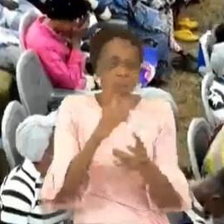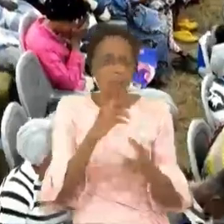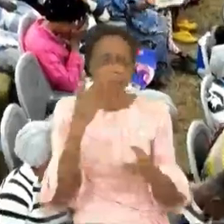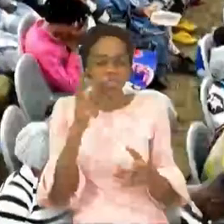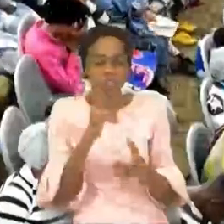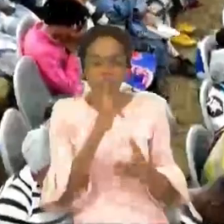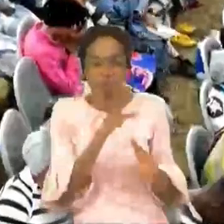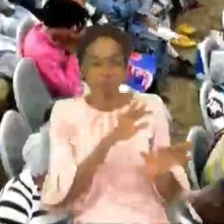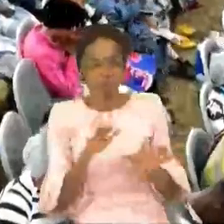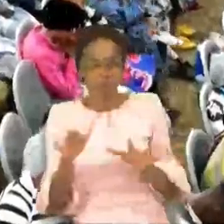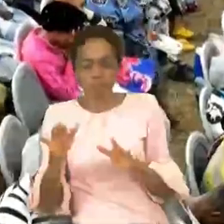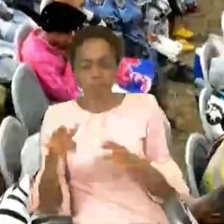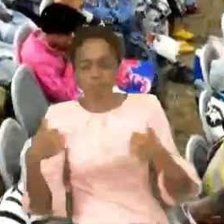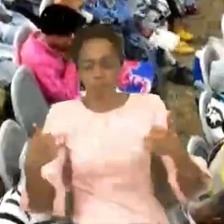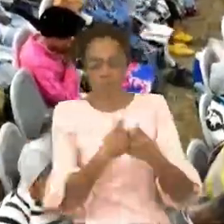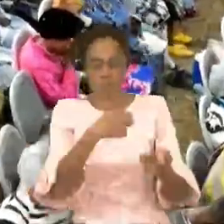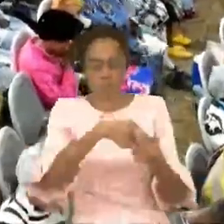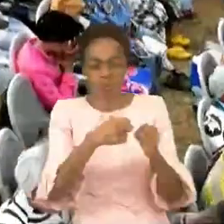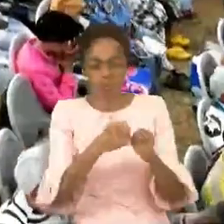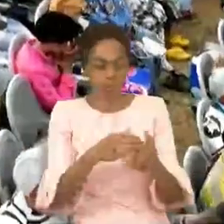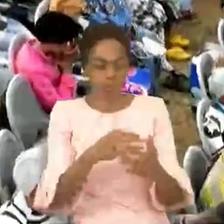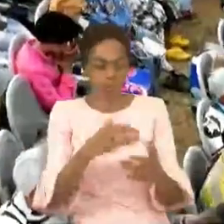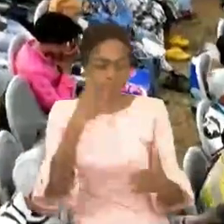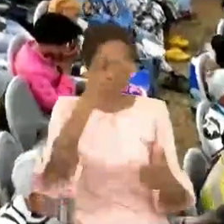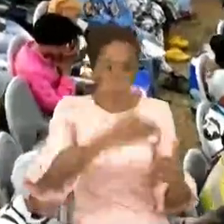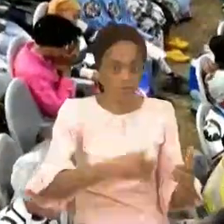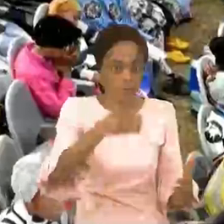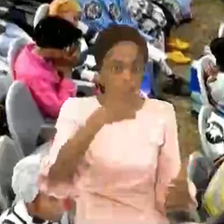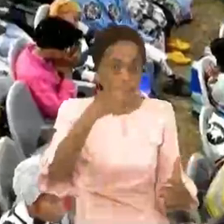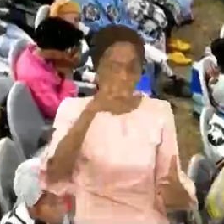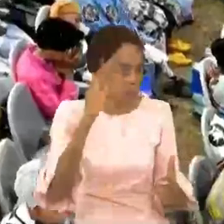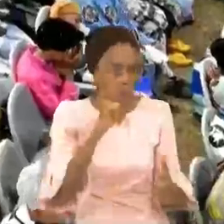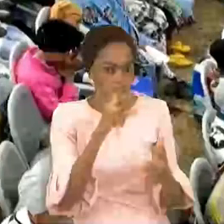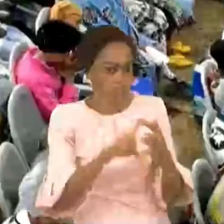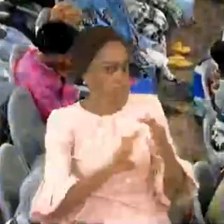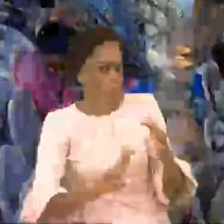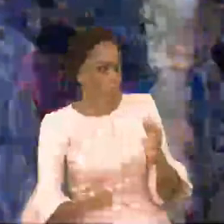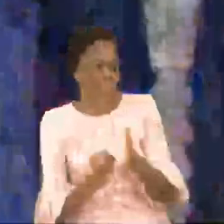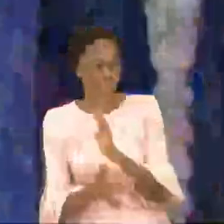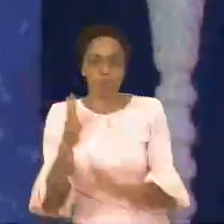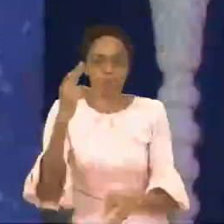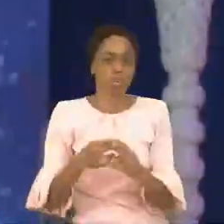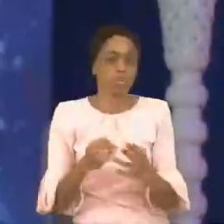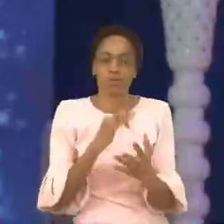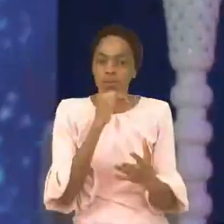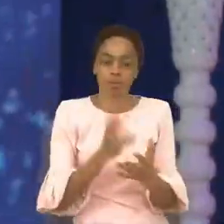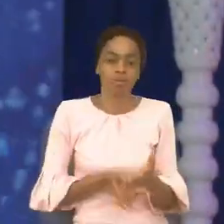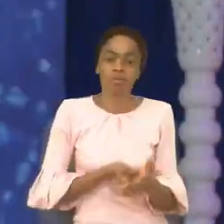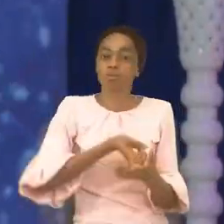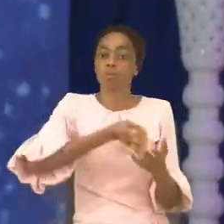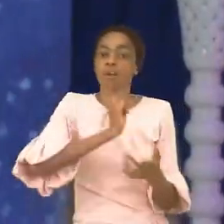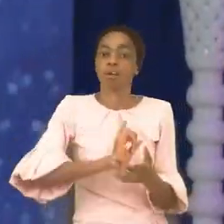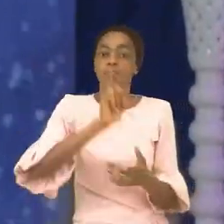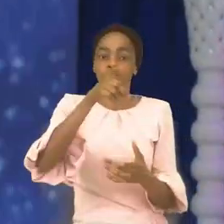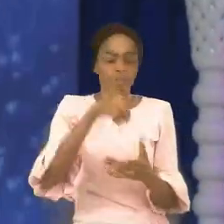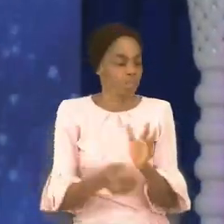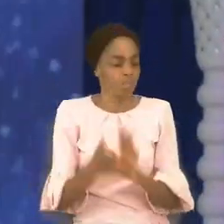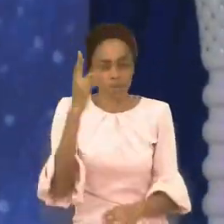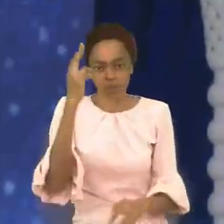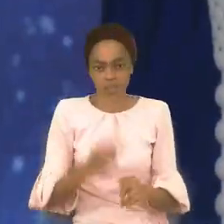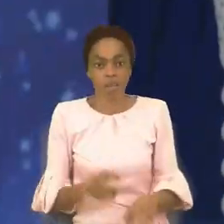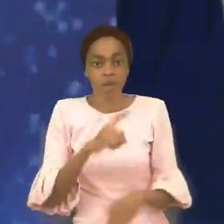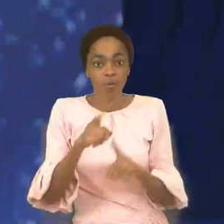rivière, les eaux qui sont devant toi. Ça ne va pas te noyer. Ça ne va pas t'engloutir. Parce que si tu traverses les